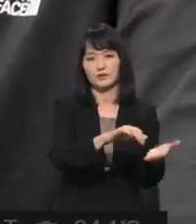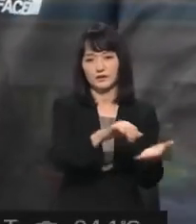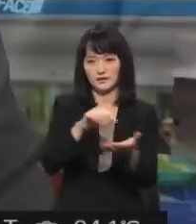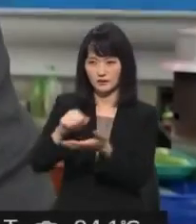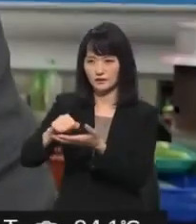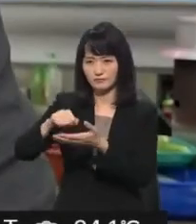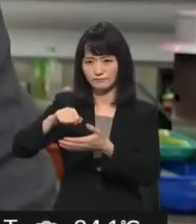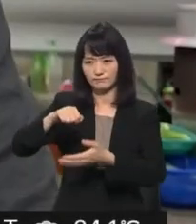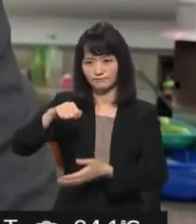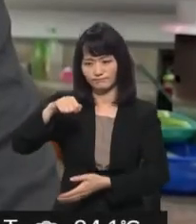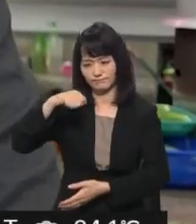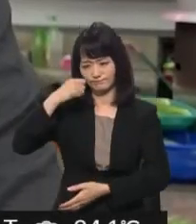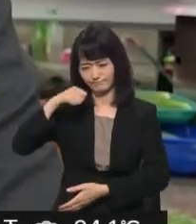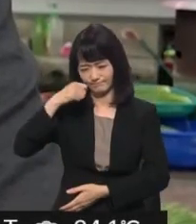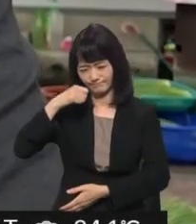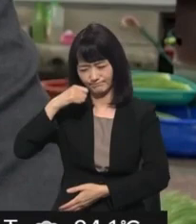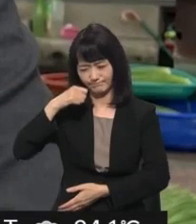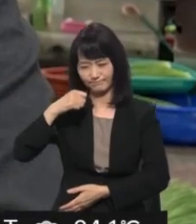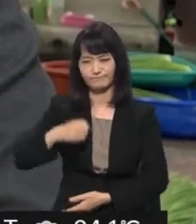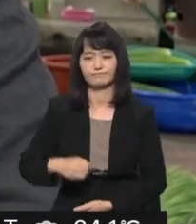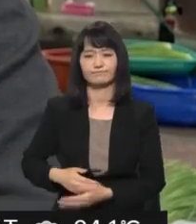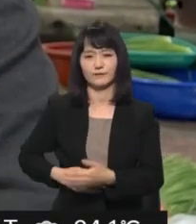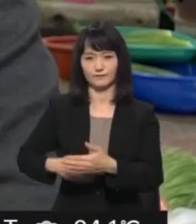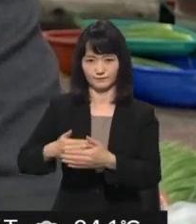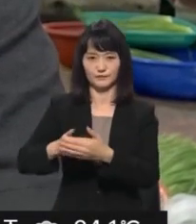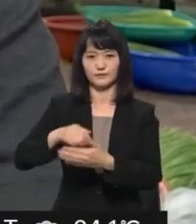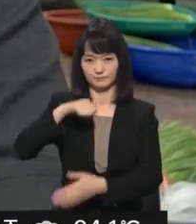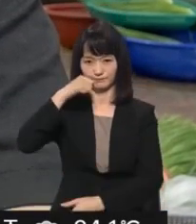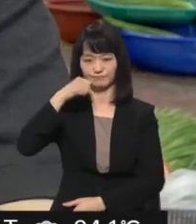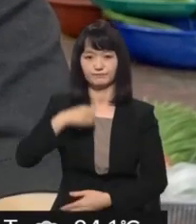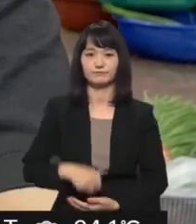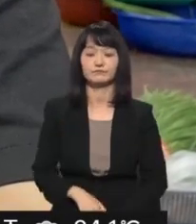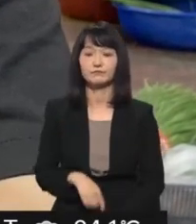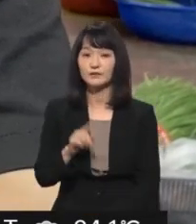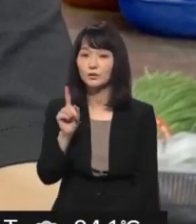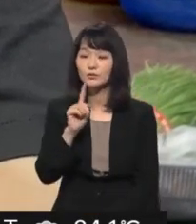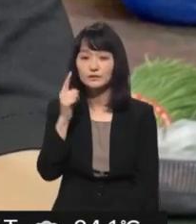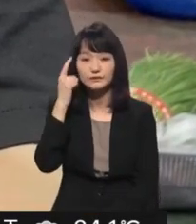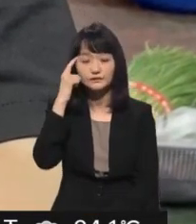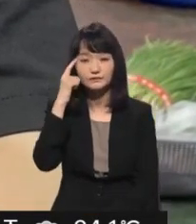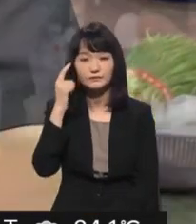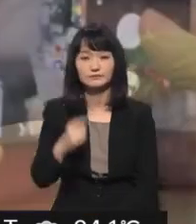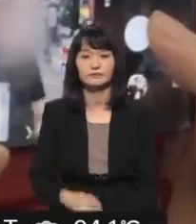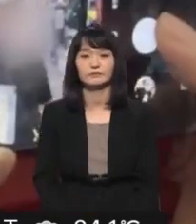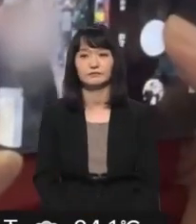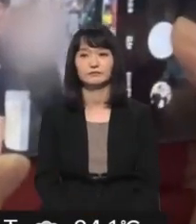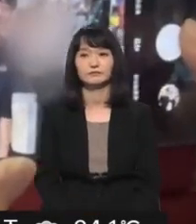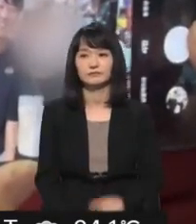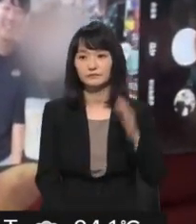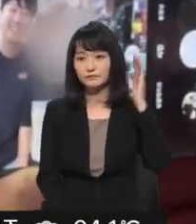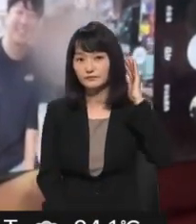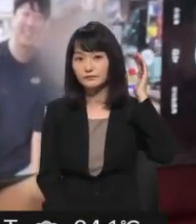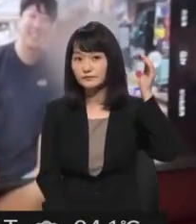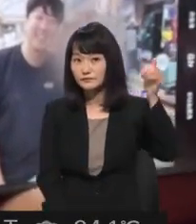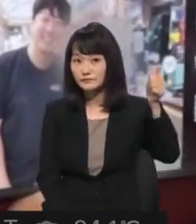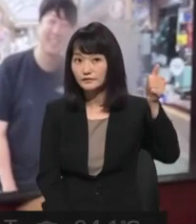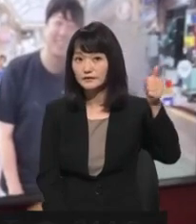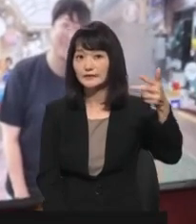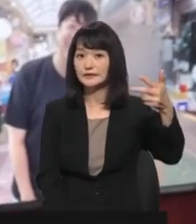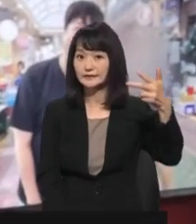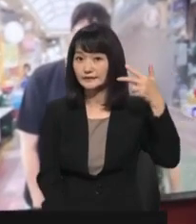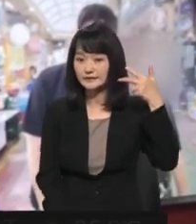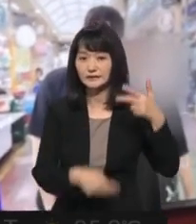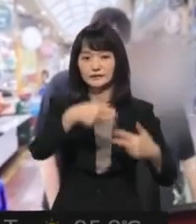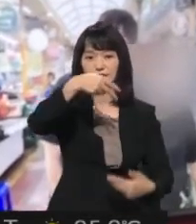그래서 많이 먹었다 뭐 이런 얘기인데 이거는 어떻게 해석을 해야 될까요 그 대통령이 지난 주에 대구 서문시장 을